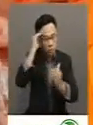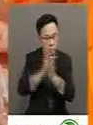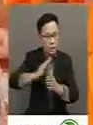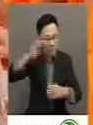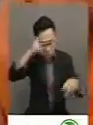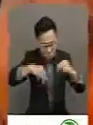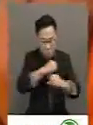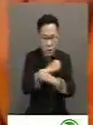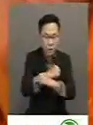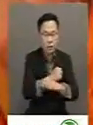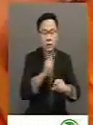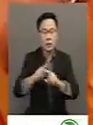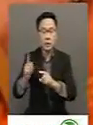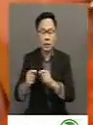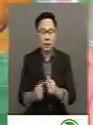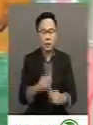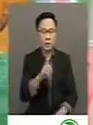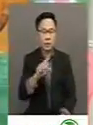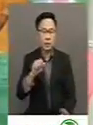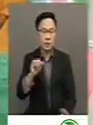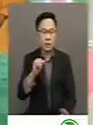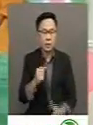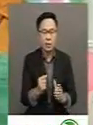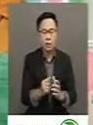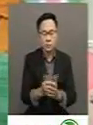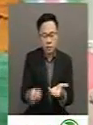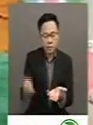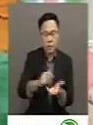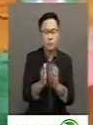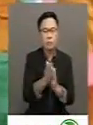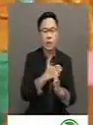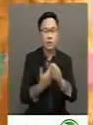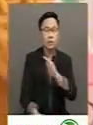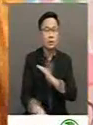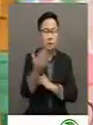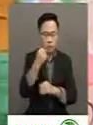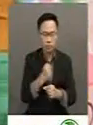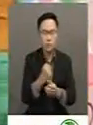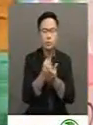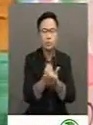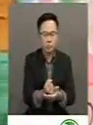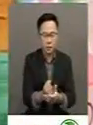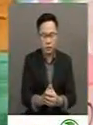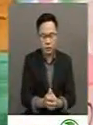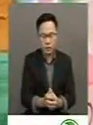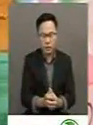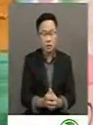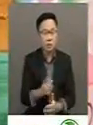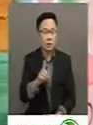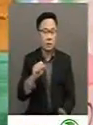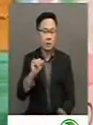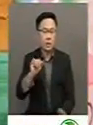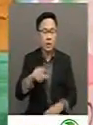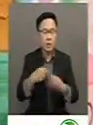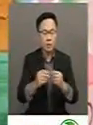วจชุดควบคุมฝูงชนและก็ฝั่งของ DSI พากันมาใส่บาตรกันตั้งแต่เช้าค่ะโดยฝั่งของ DSI ให้ทางพระ